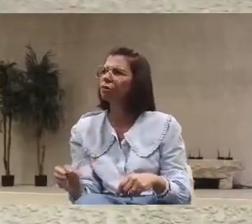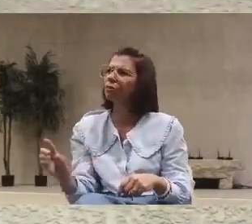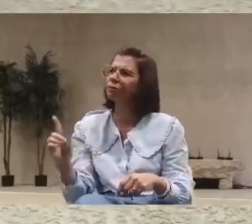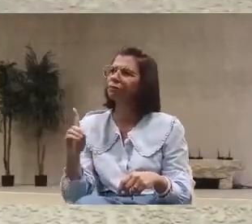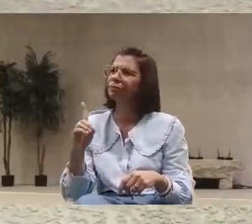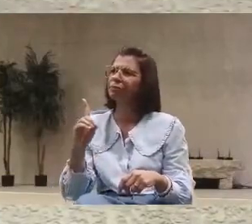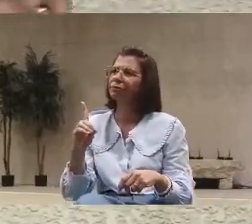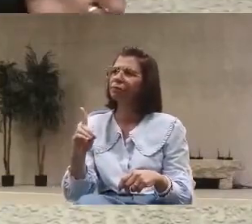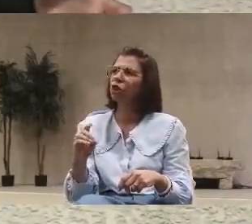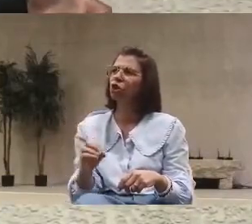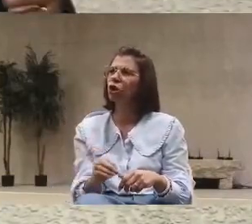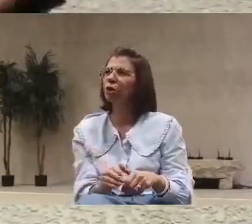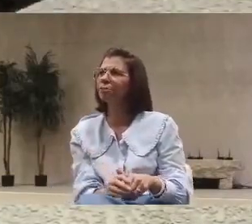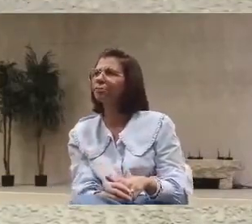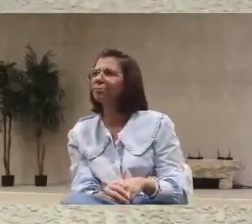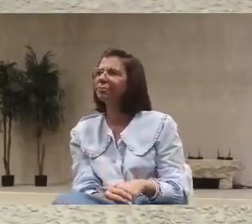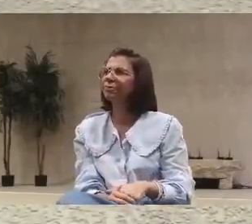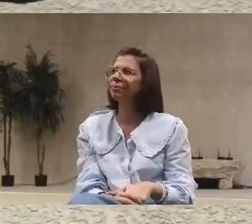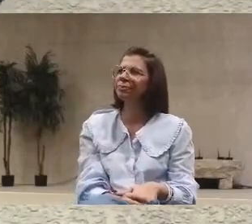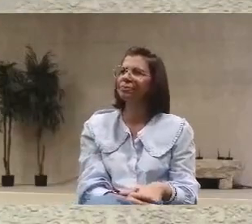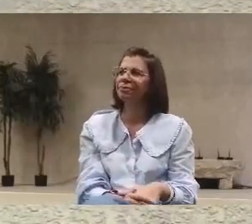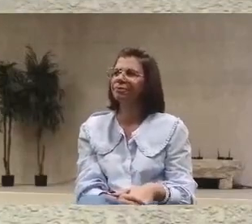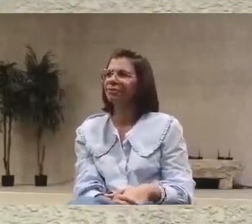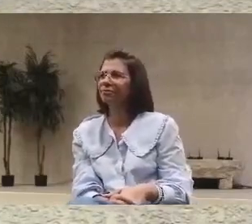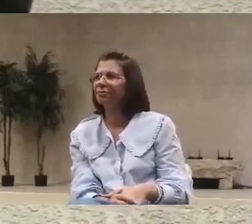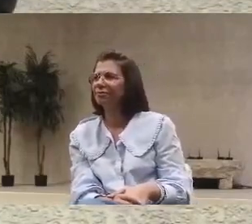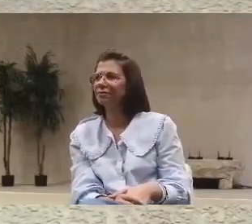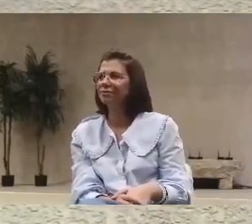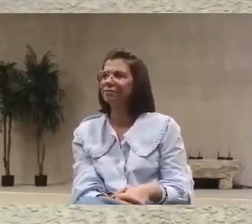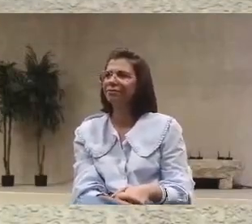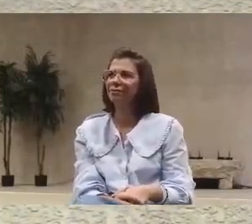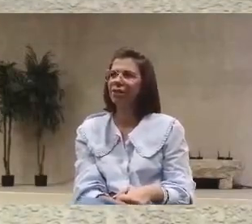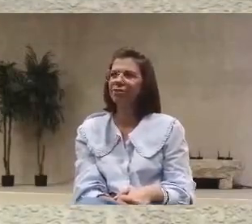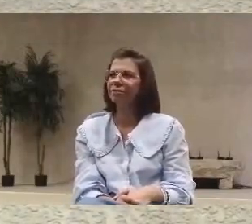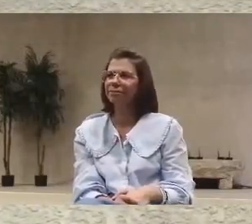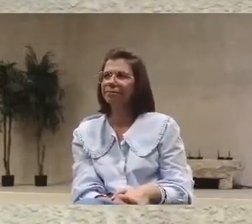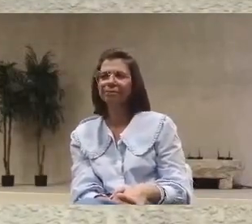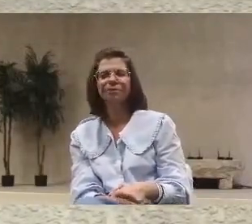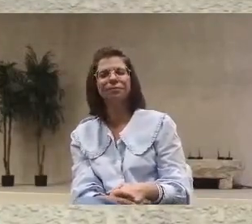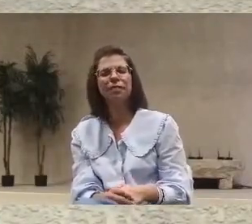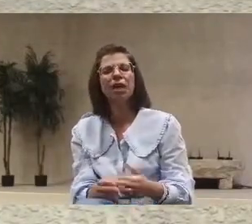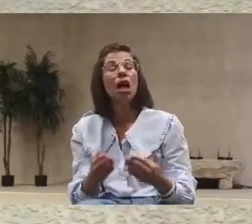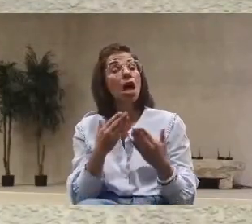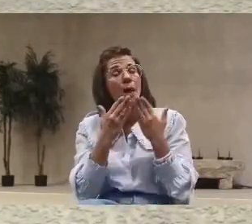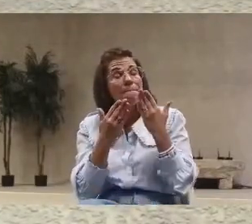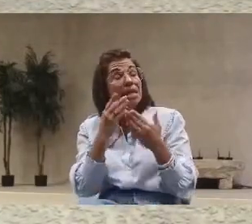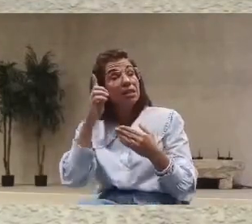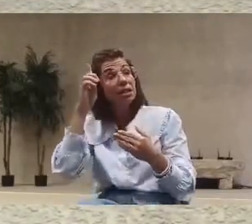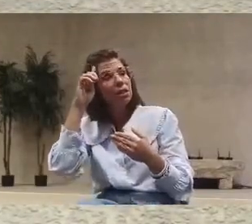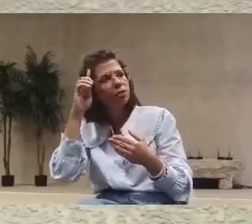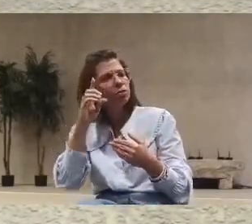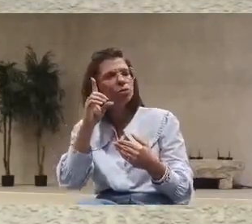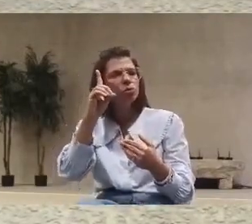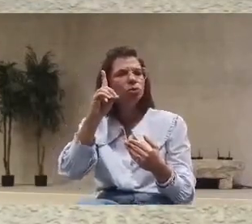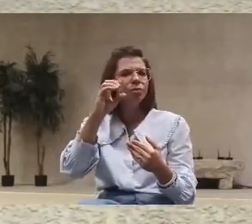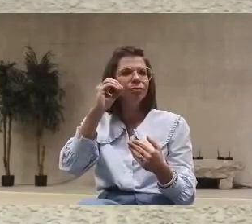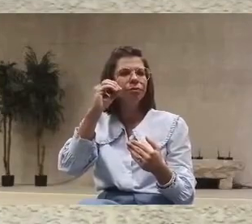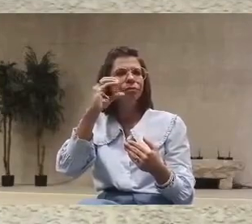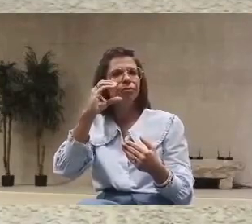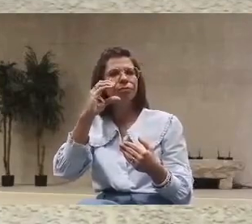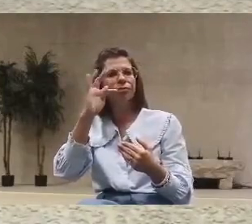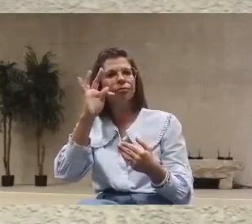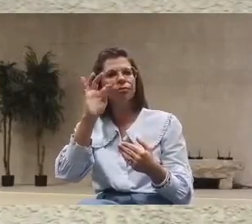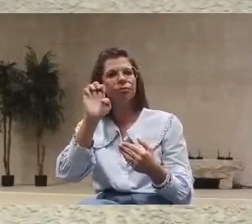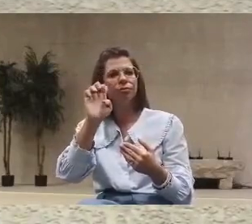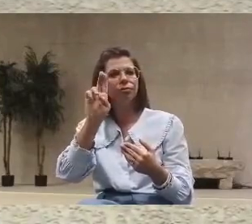de vocation etc et les gens ont besoin de parler regardez notre monde comment il est malade et les gens ont besoin de trouver